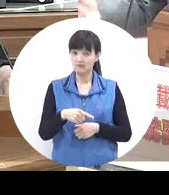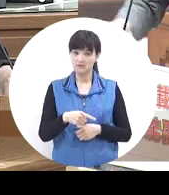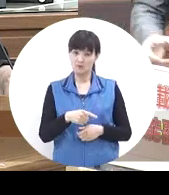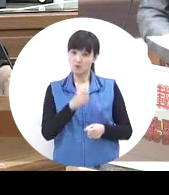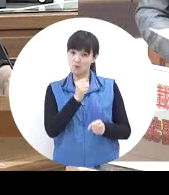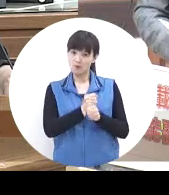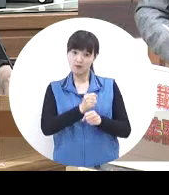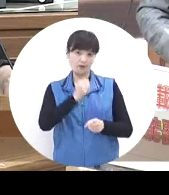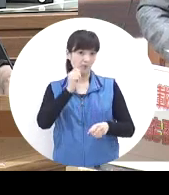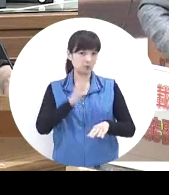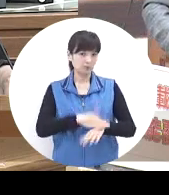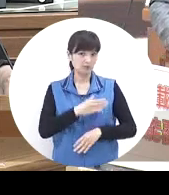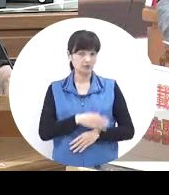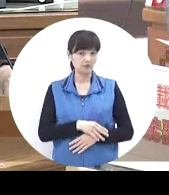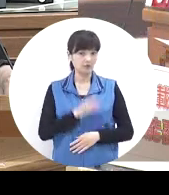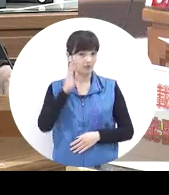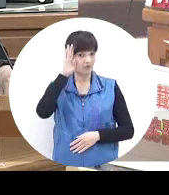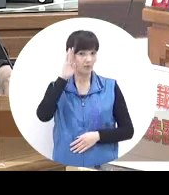说明的吗？